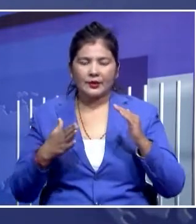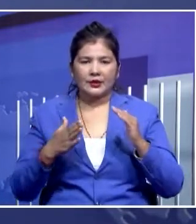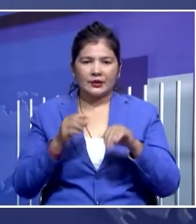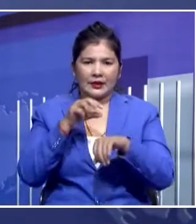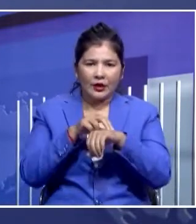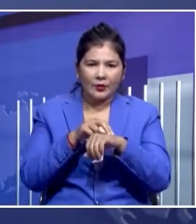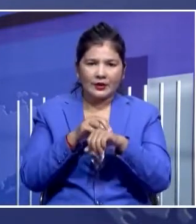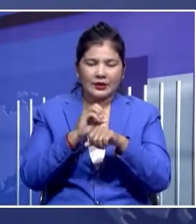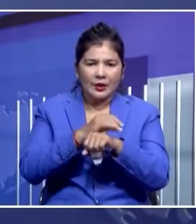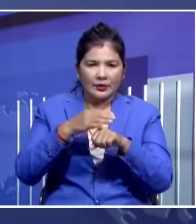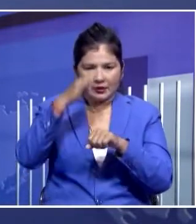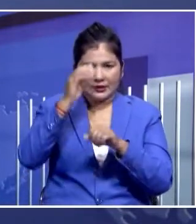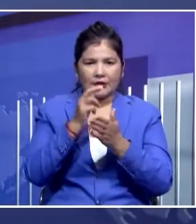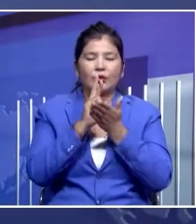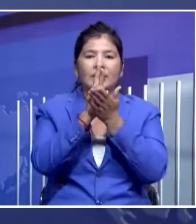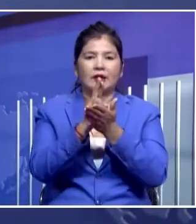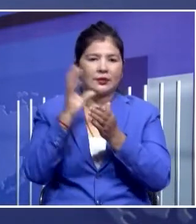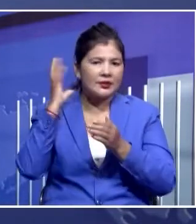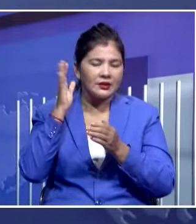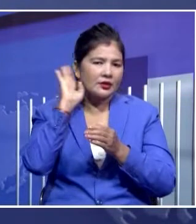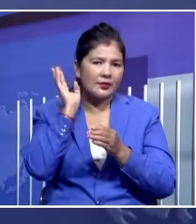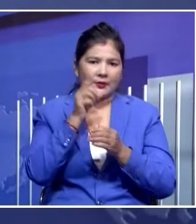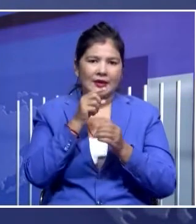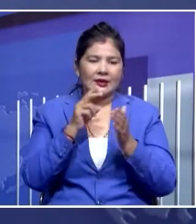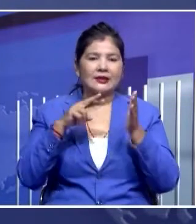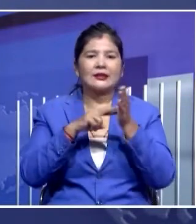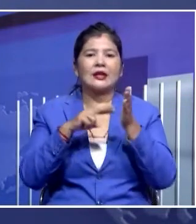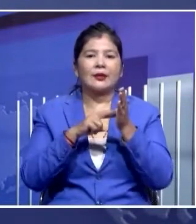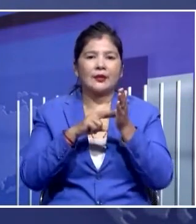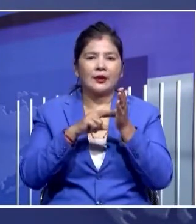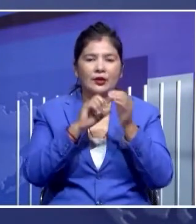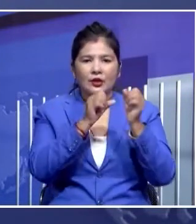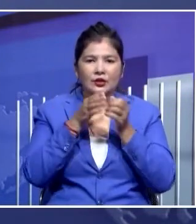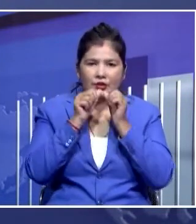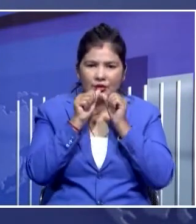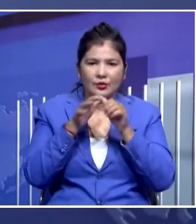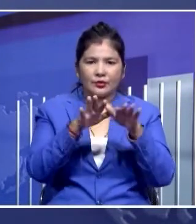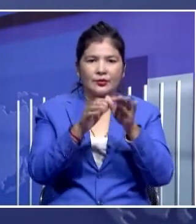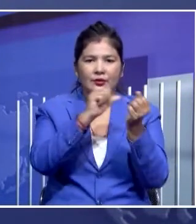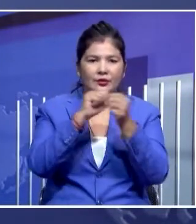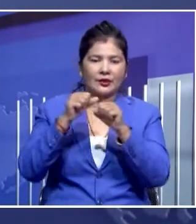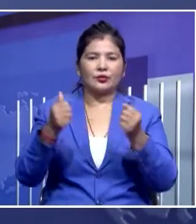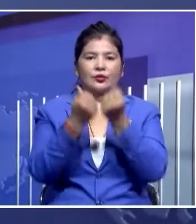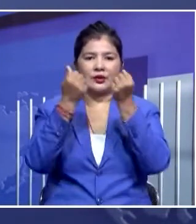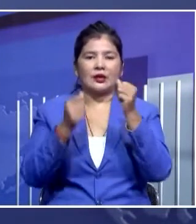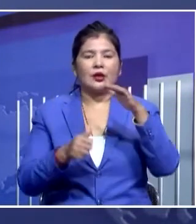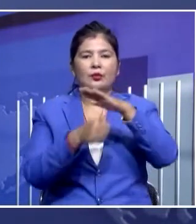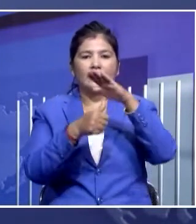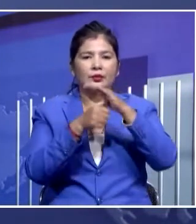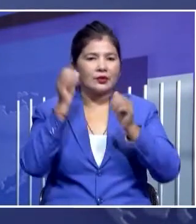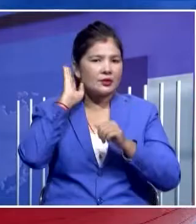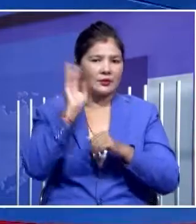प्रदेश सरकारको राहत र विदेश खबरमा हुनेछ सिरियाको समुद्रमा भएको डुङ्गा दुर्घटना। तर सुरुमा प्रमुख समाचार।